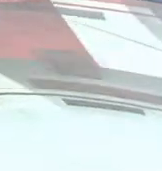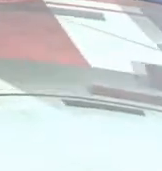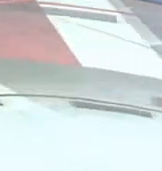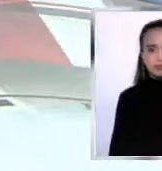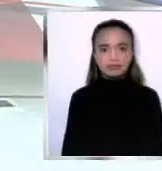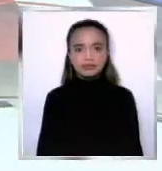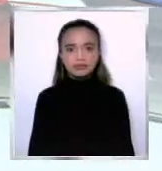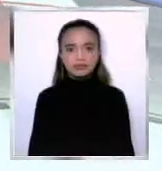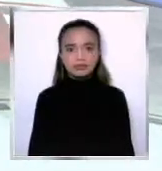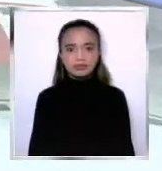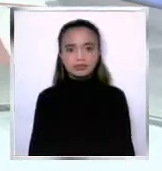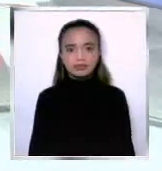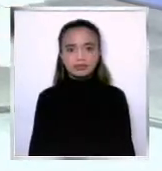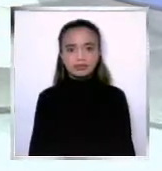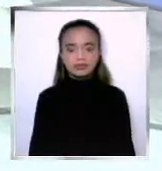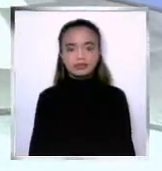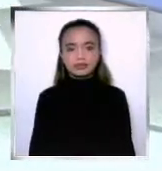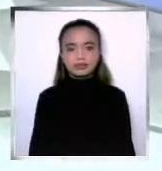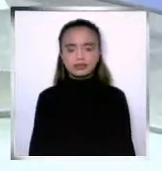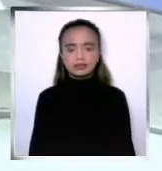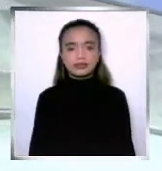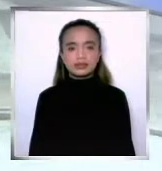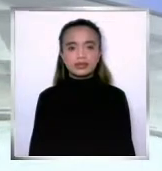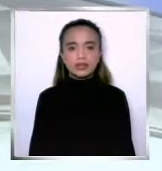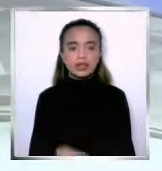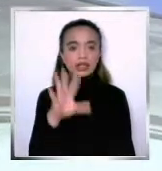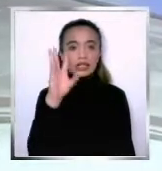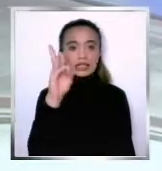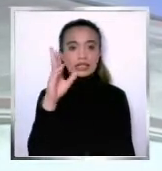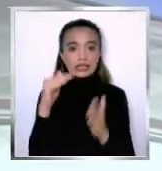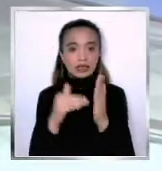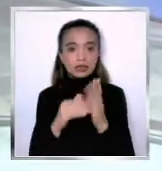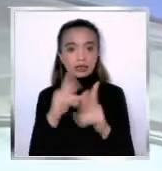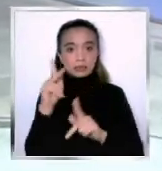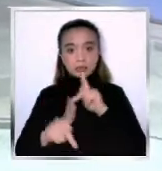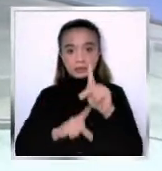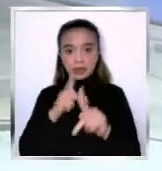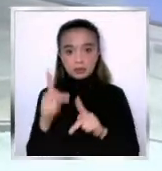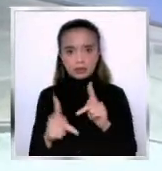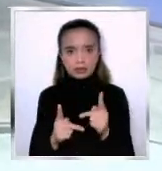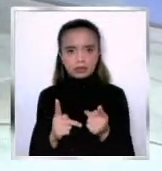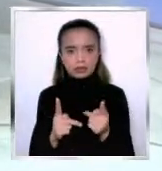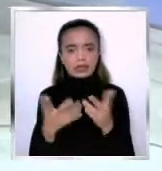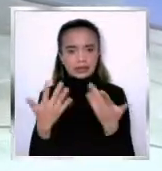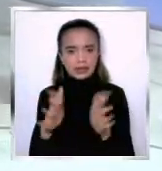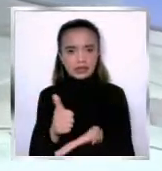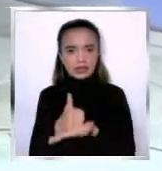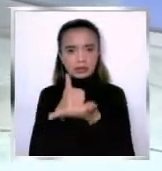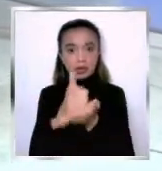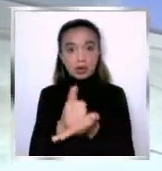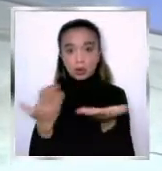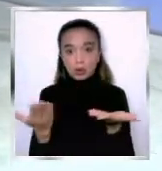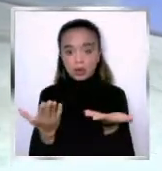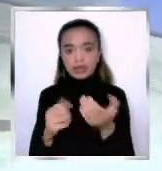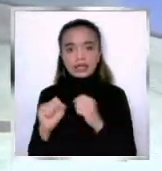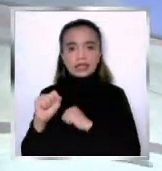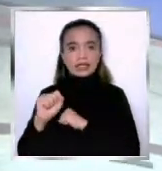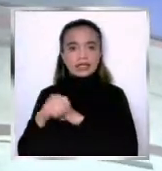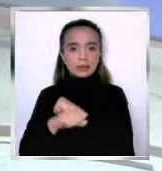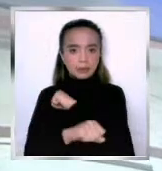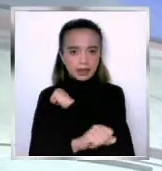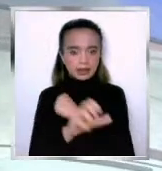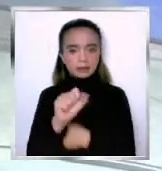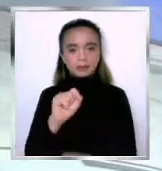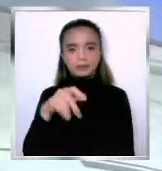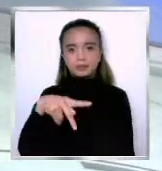Higit 6,000 individual ang nahatira ng tulong ng GMA Kapuso Foundation sa Sipalay Negros Occidental. At isa sa kanila, si